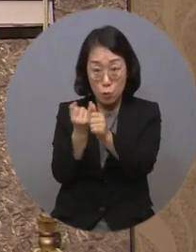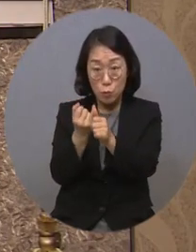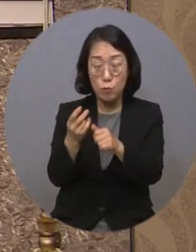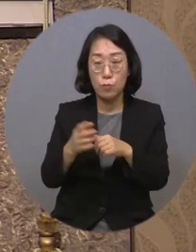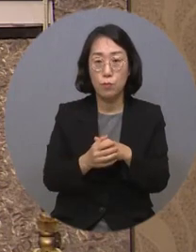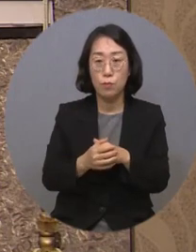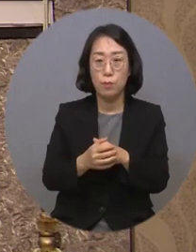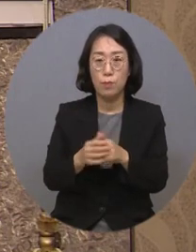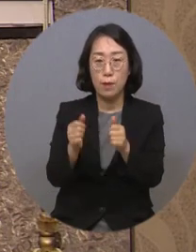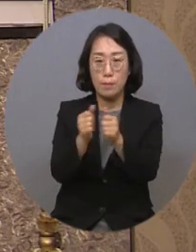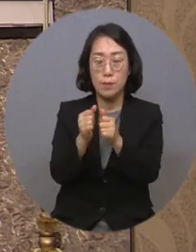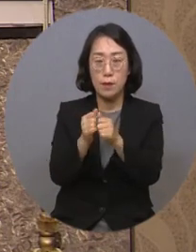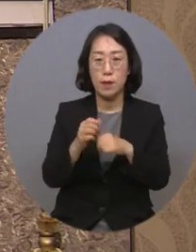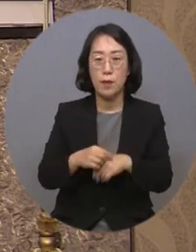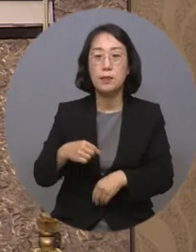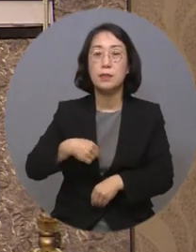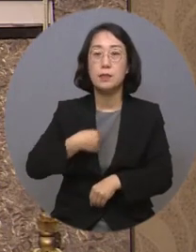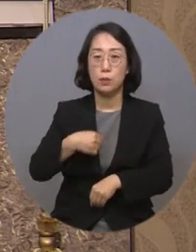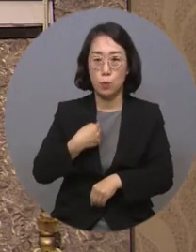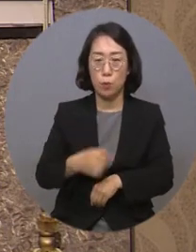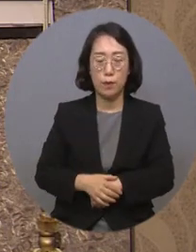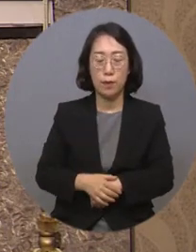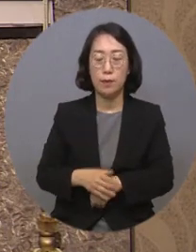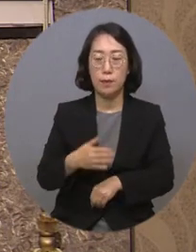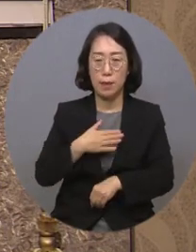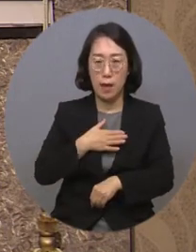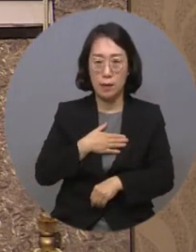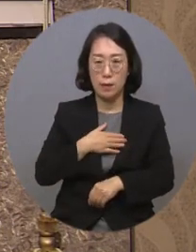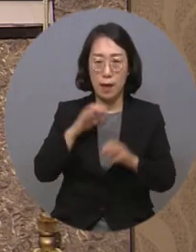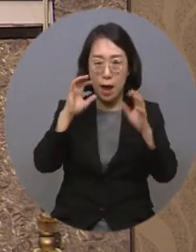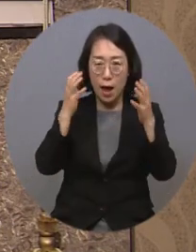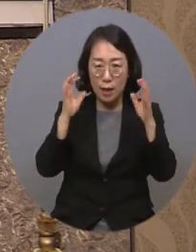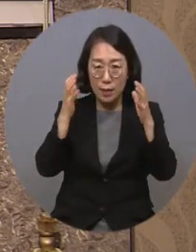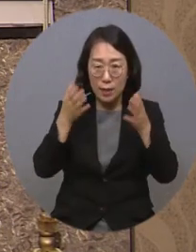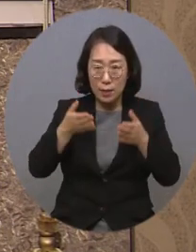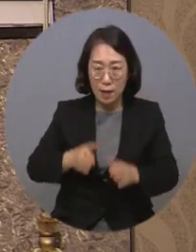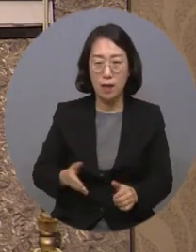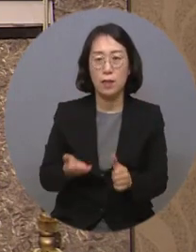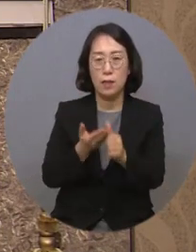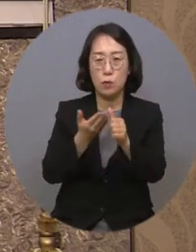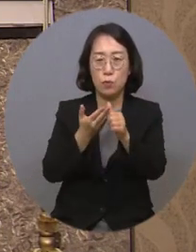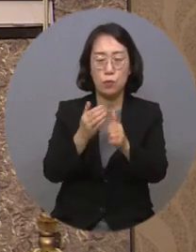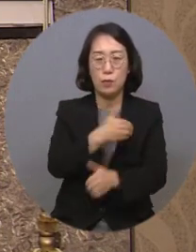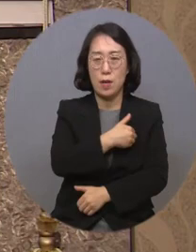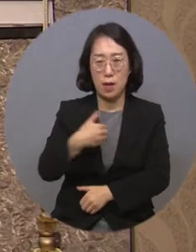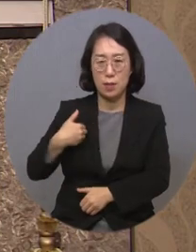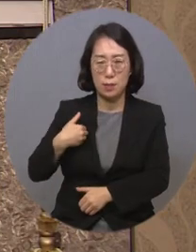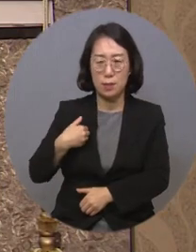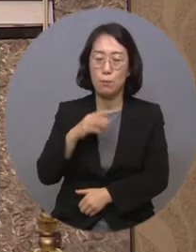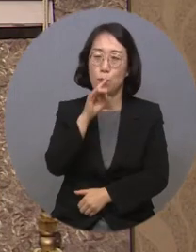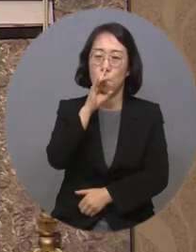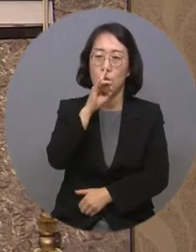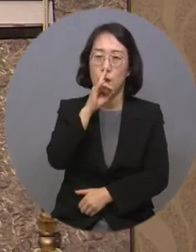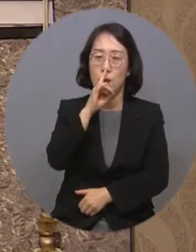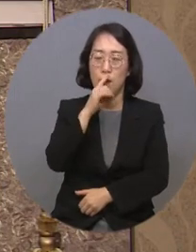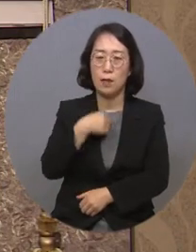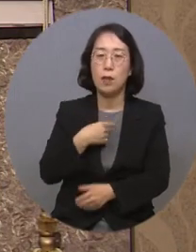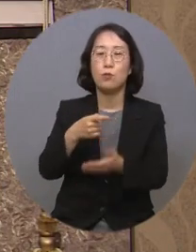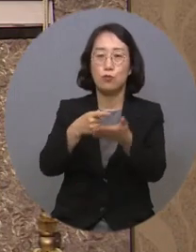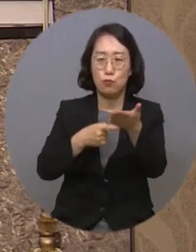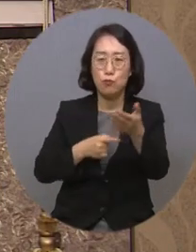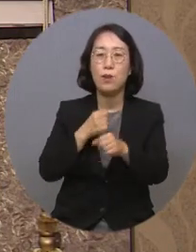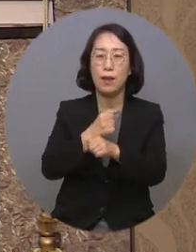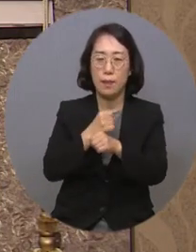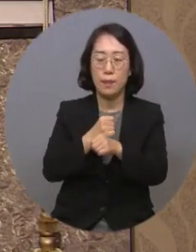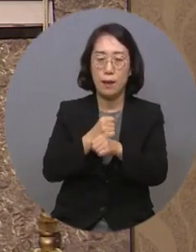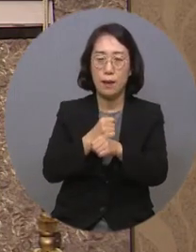발달장애인 친구가 스스로 자기는 아이를 키워서, 아이를 낳아서 키울 자신이 없다. 자기는 그냥 수술을 하겠다. 본인이